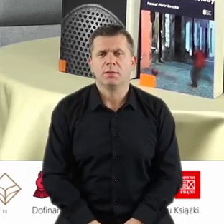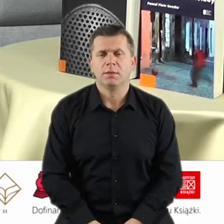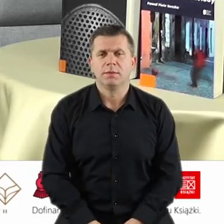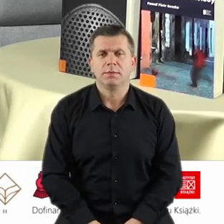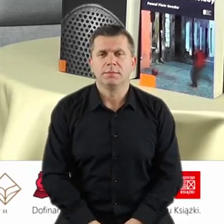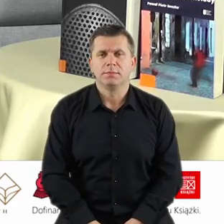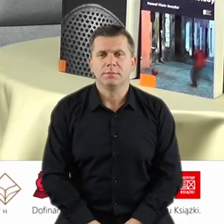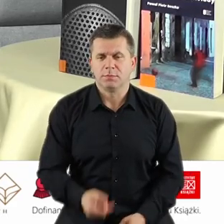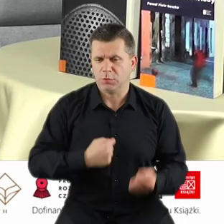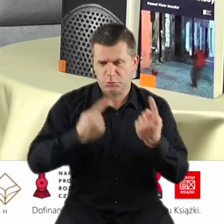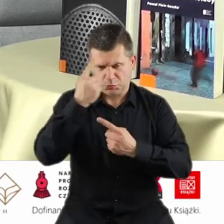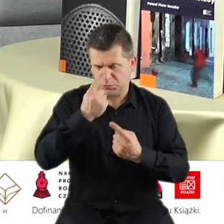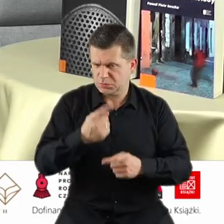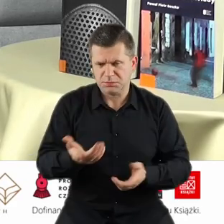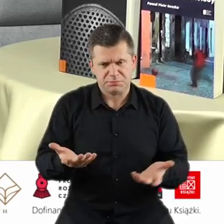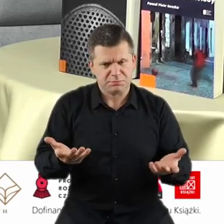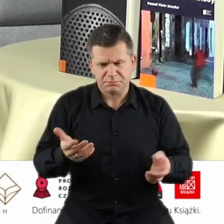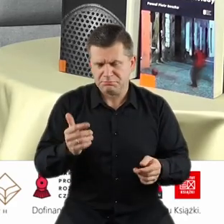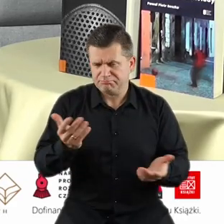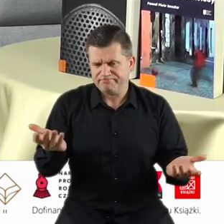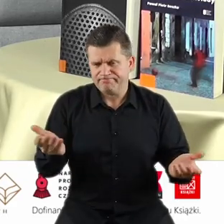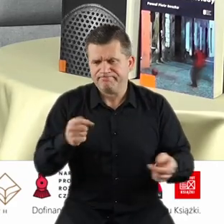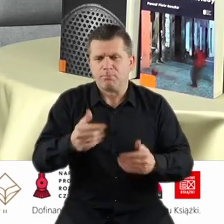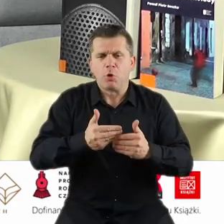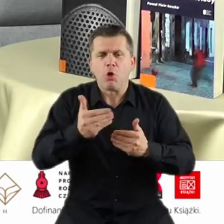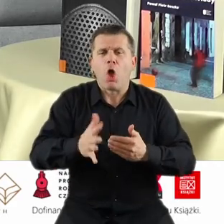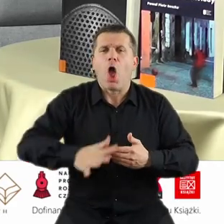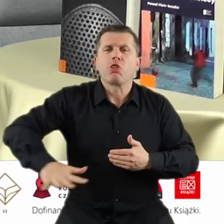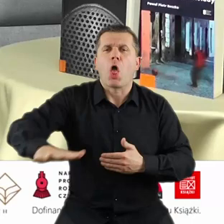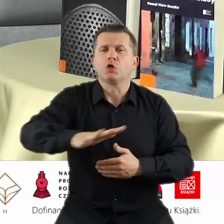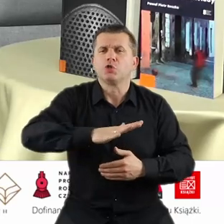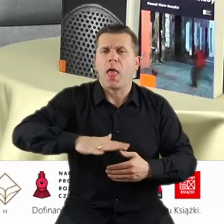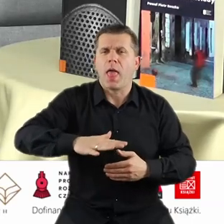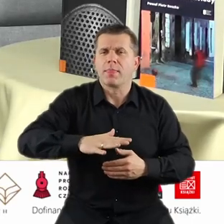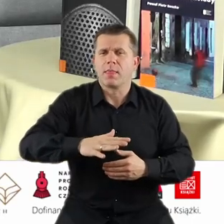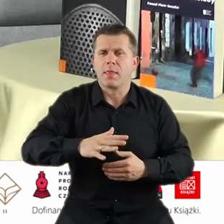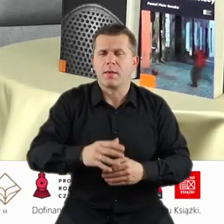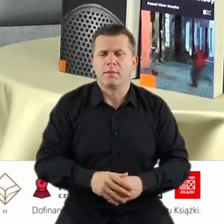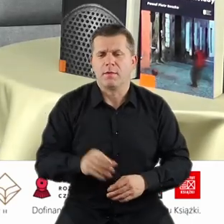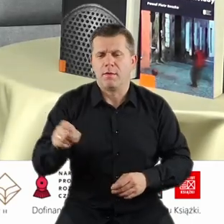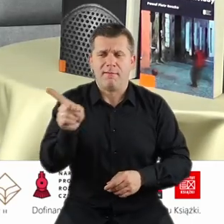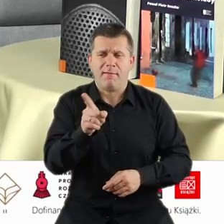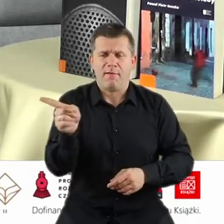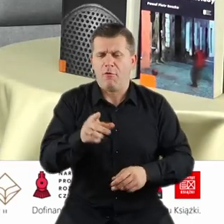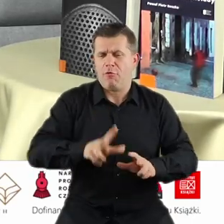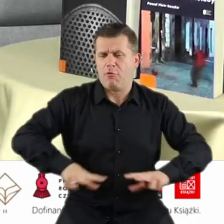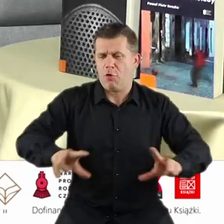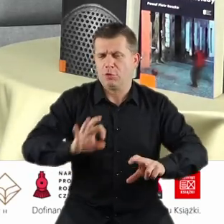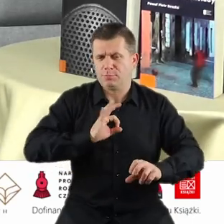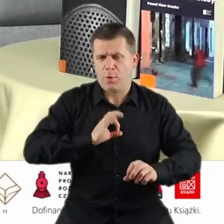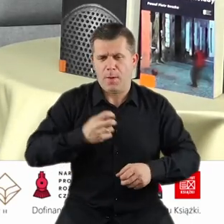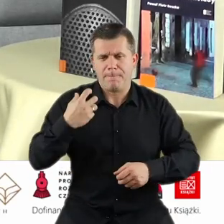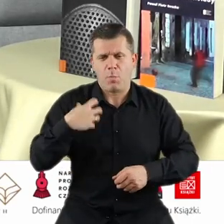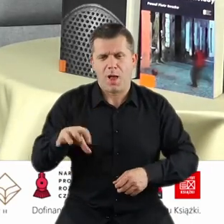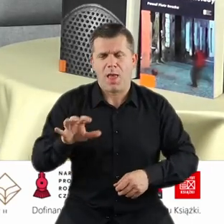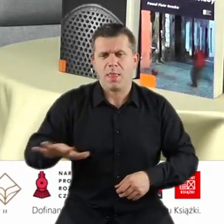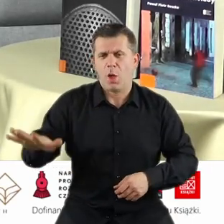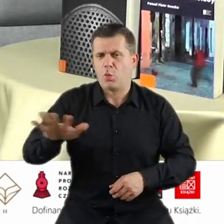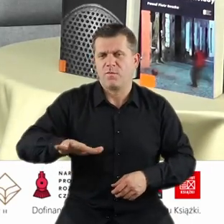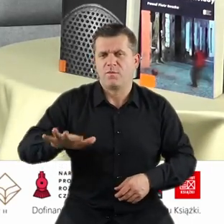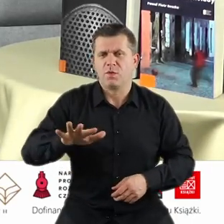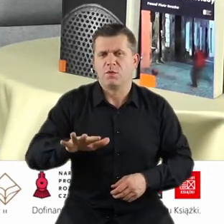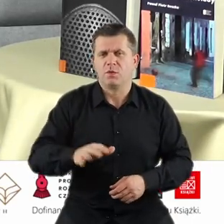czymś absolutnie zdumiewającym, że to otoczenie, które otacza te rodziny moich bohaterów,